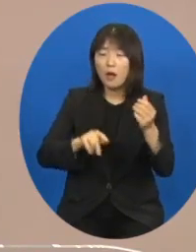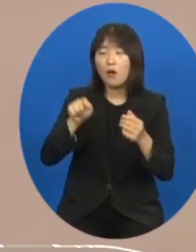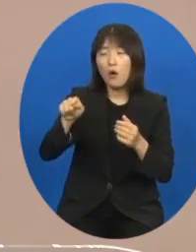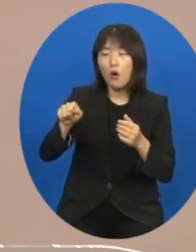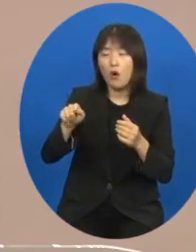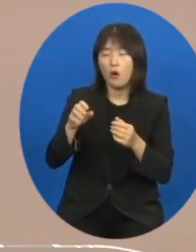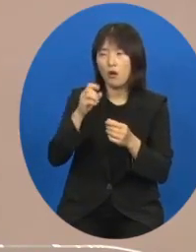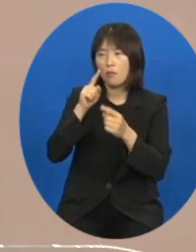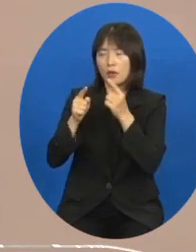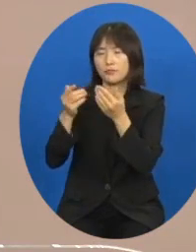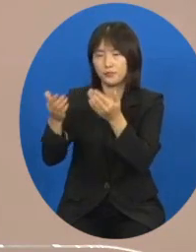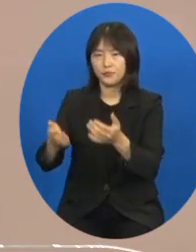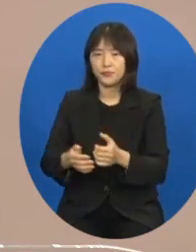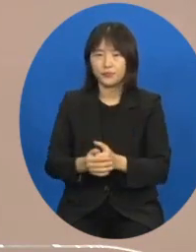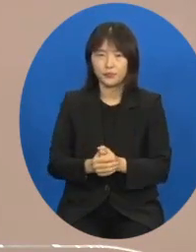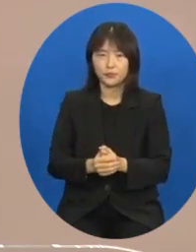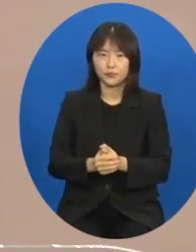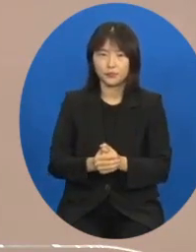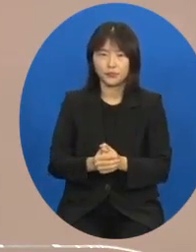여러분,